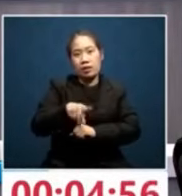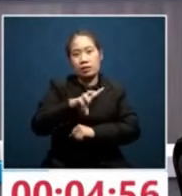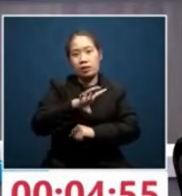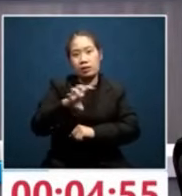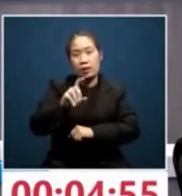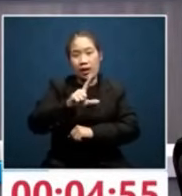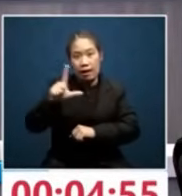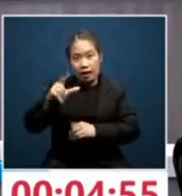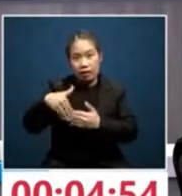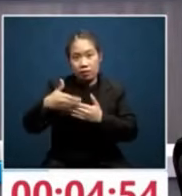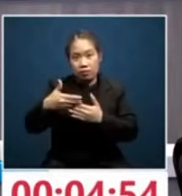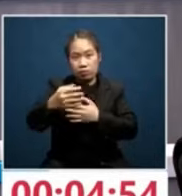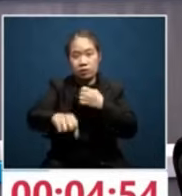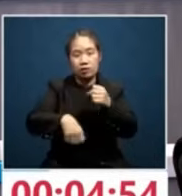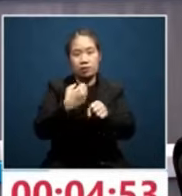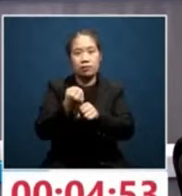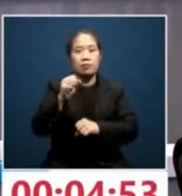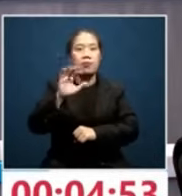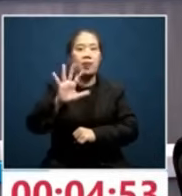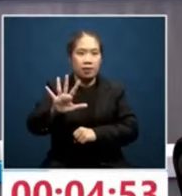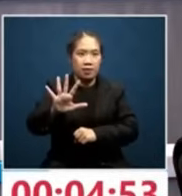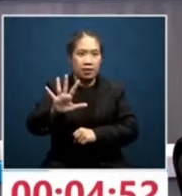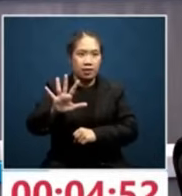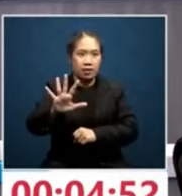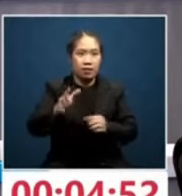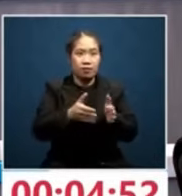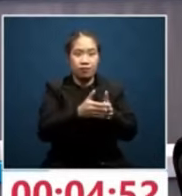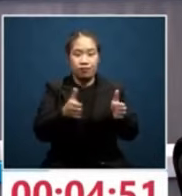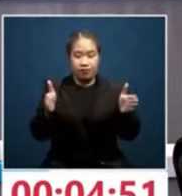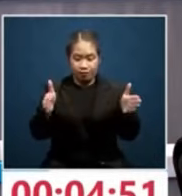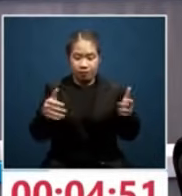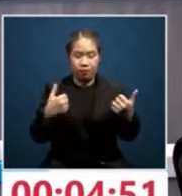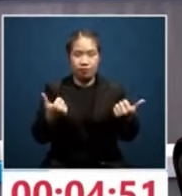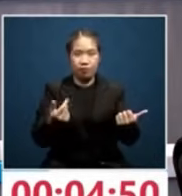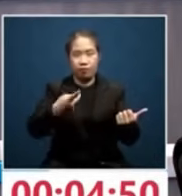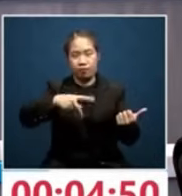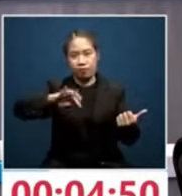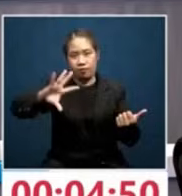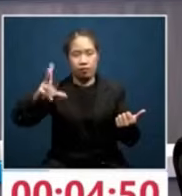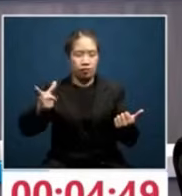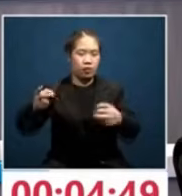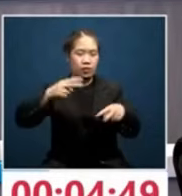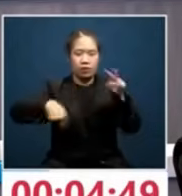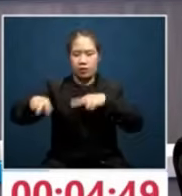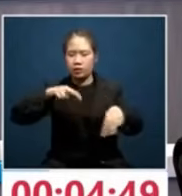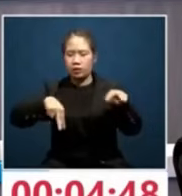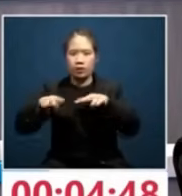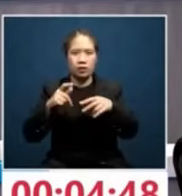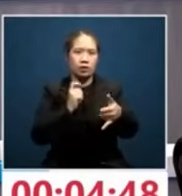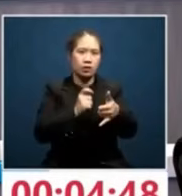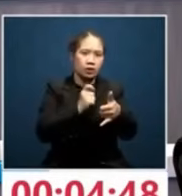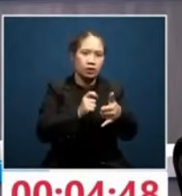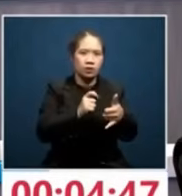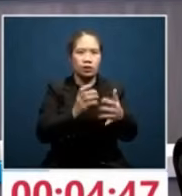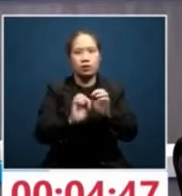ำประโยชน์อย่างอื่นหรือจะไปพัฒนาต่อหรือจะเพิ่มงบประมาณทำให้มันเป็นอัควาเรียมให้มันเสร็จต